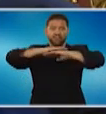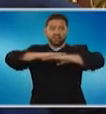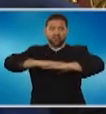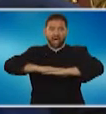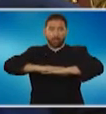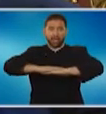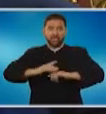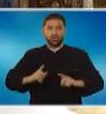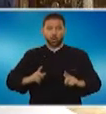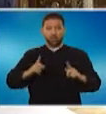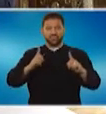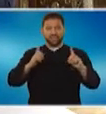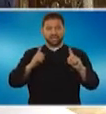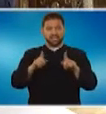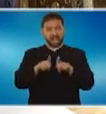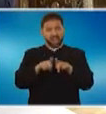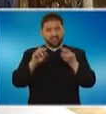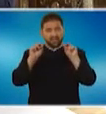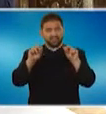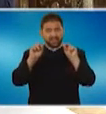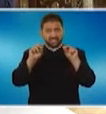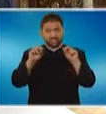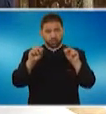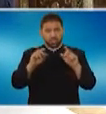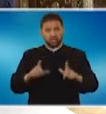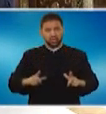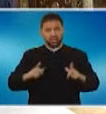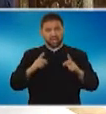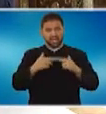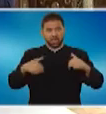fundamentul vieții și învățăturii și misiunii noastre.